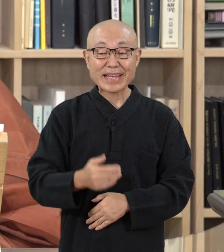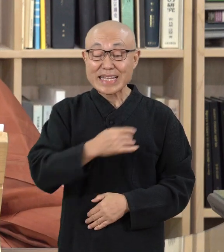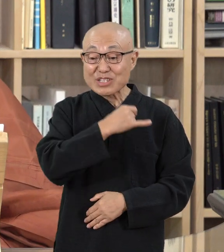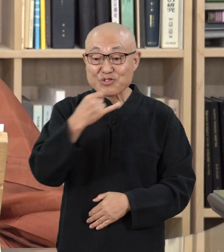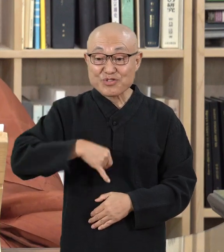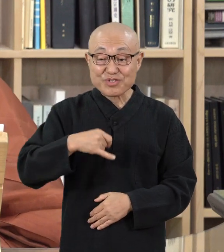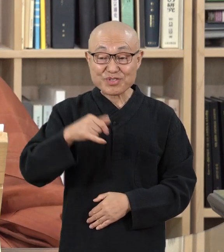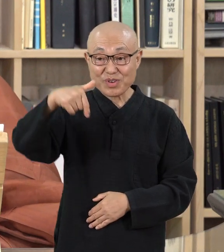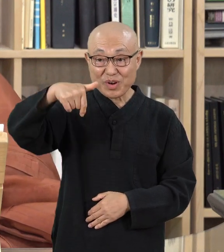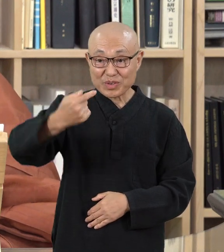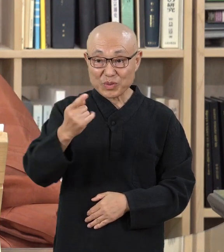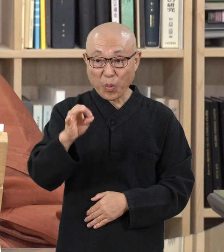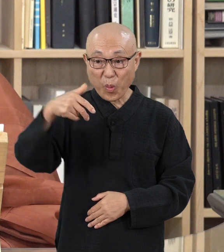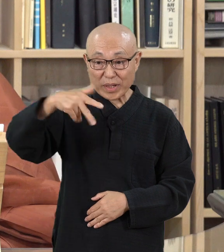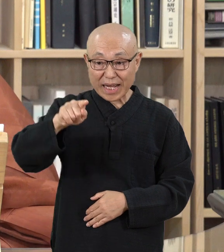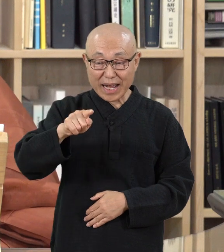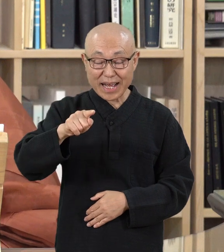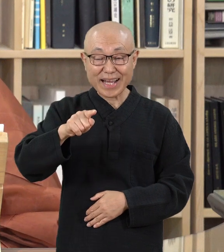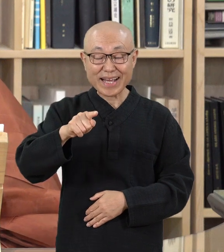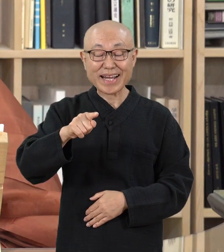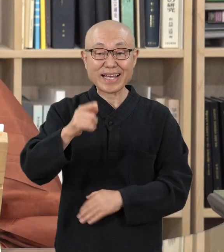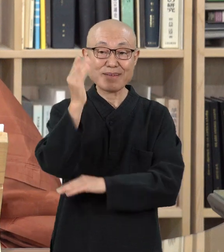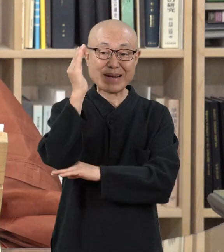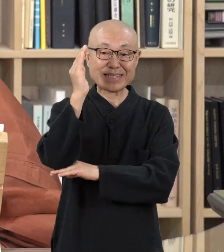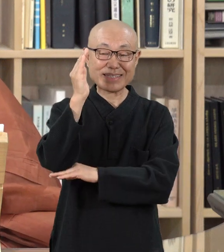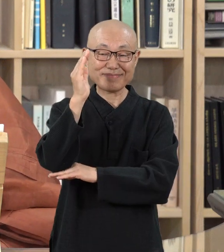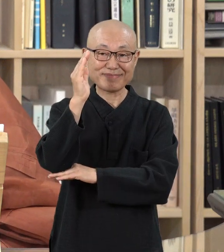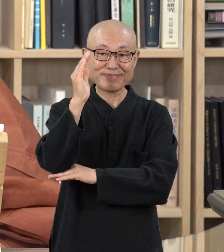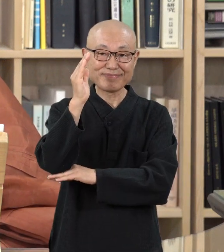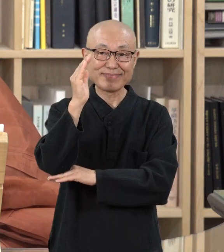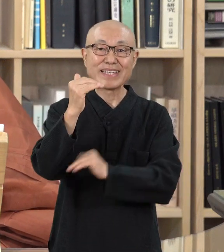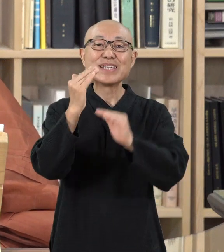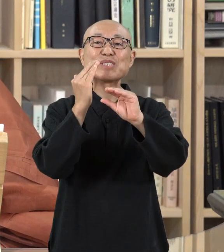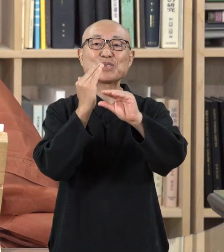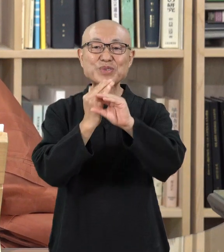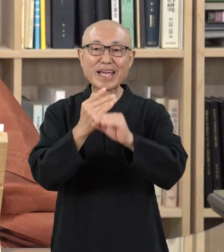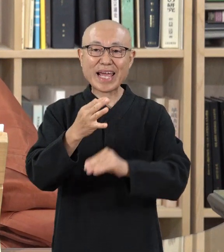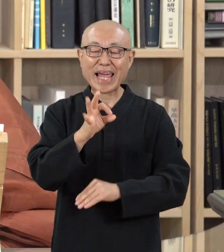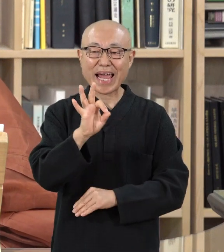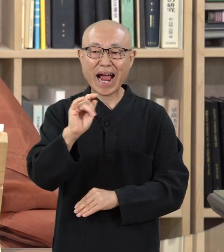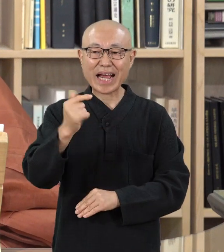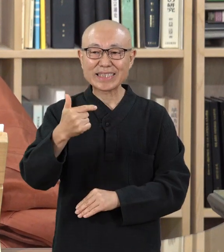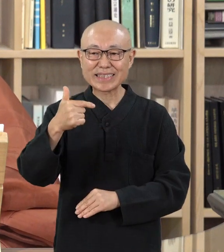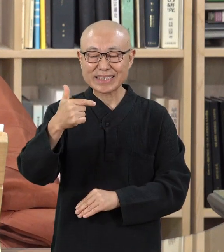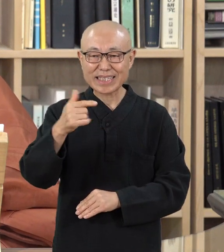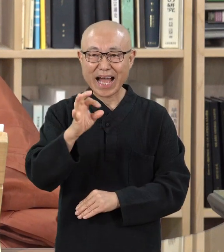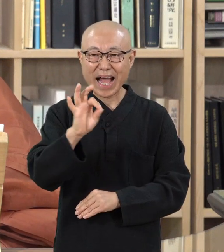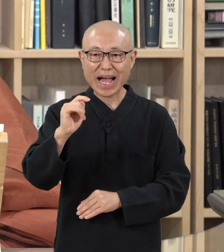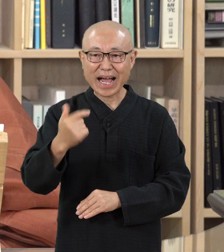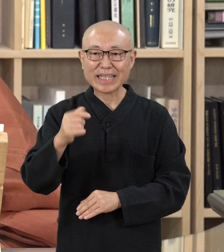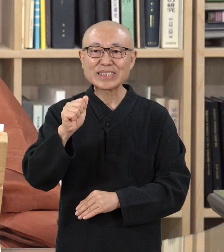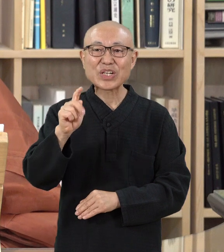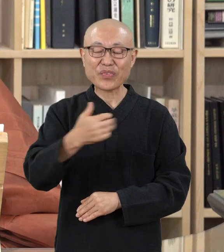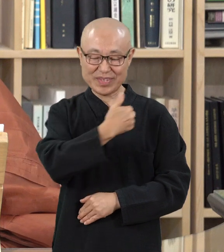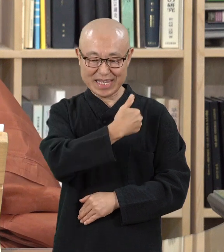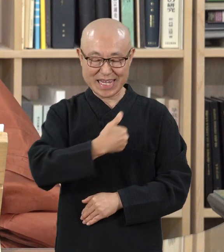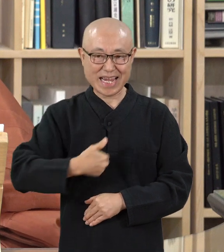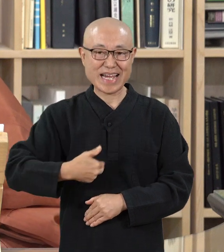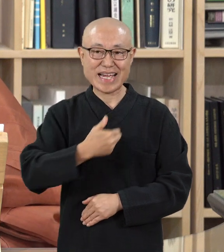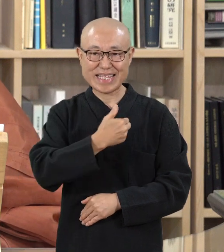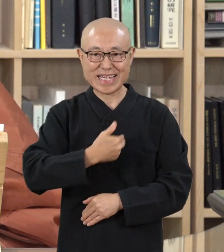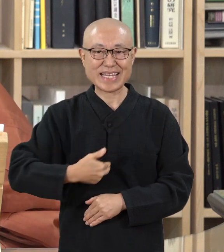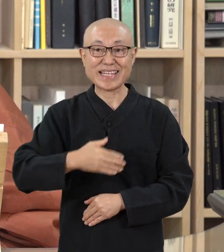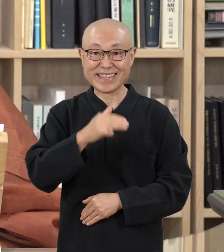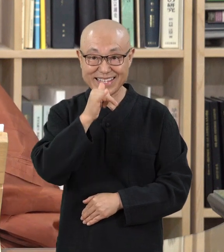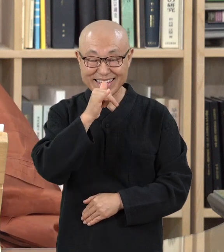공자님의 논어 안연편에 보면 제자 안연이 어짐, 인이죠. 착함, 인에